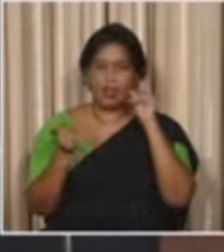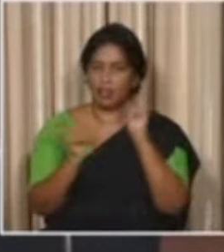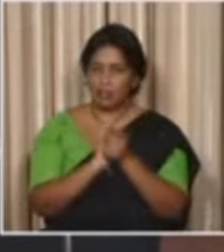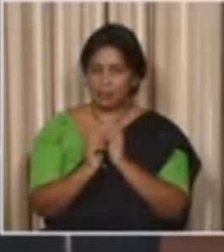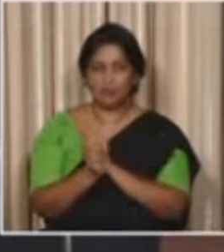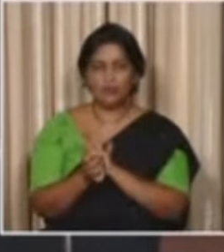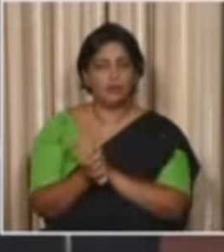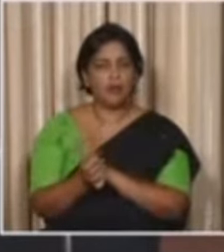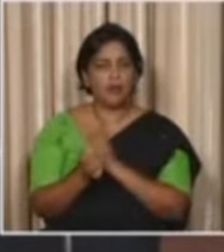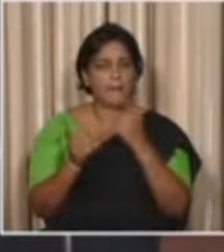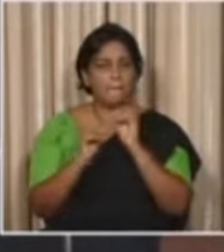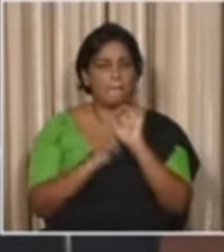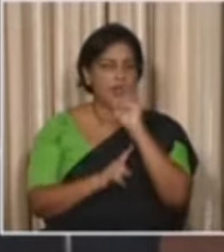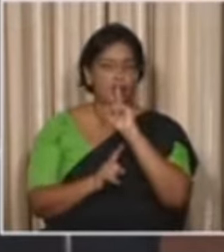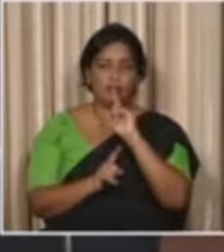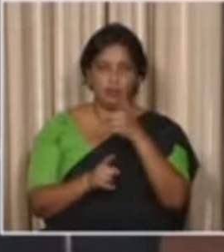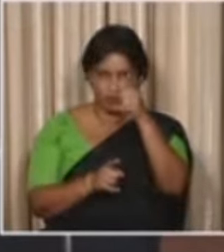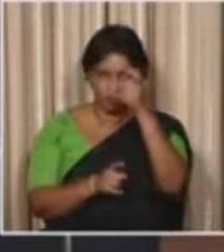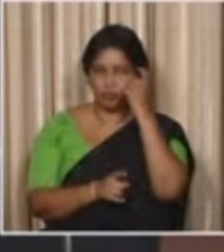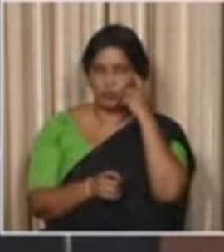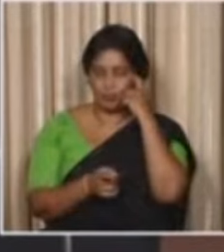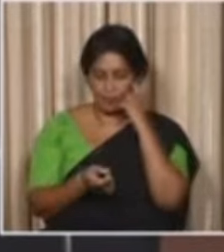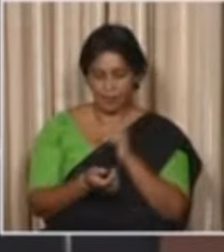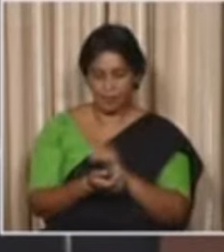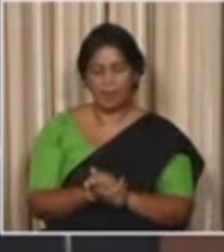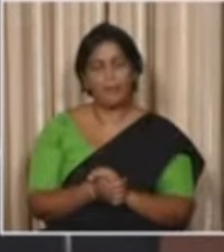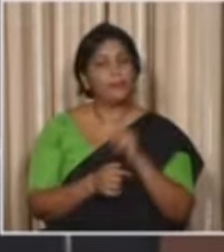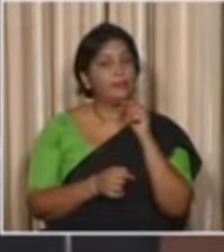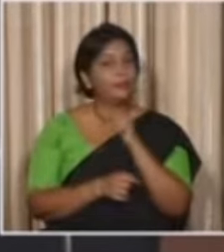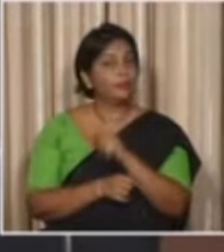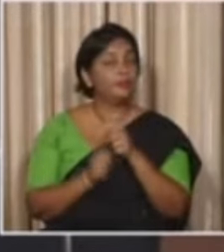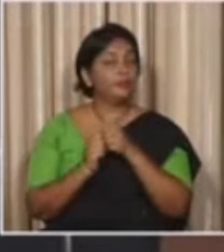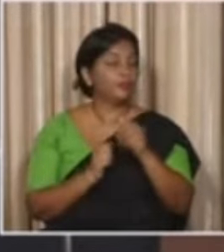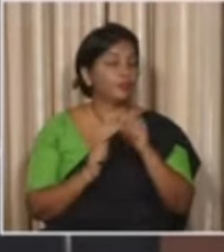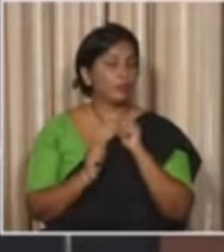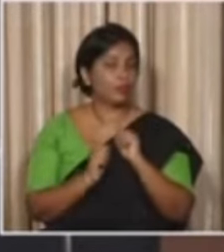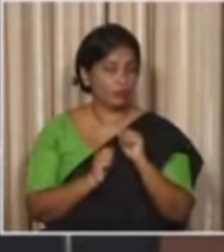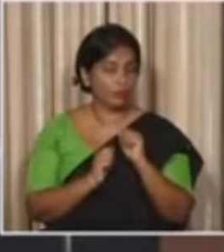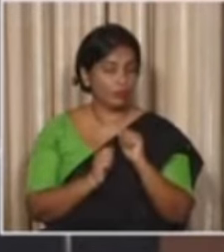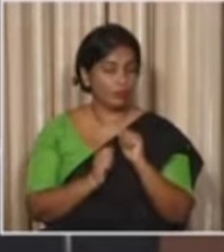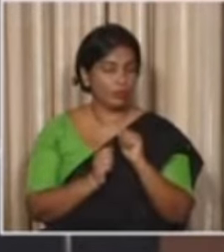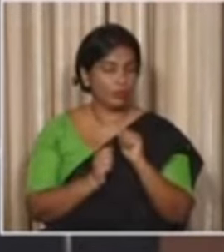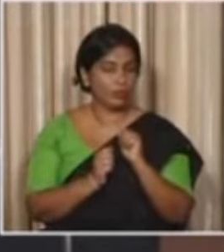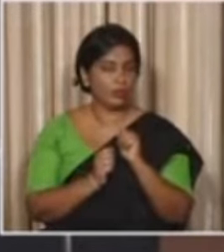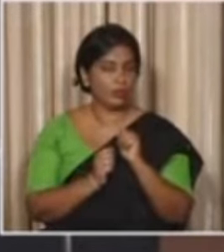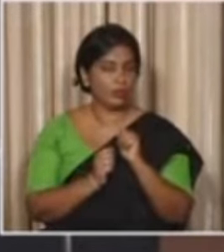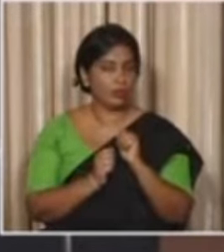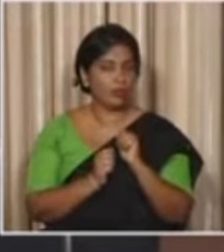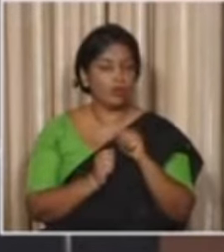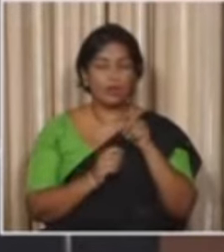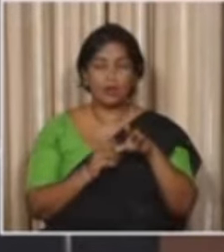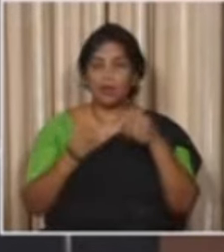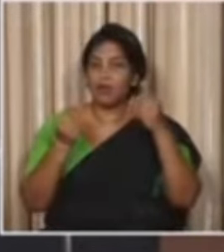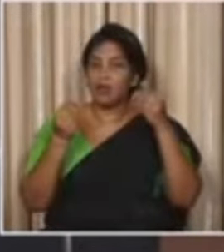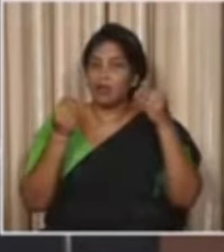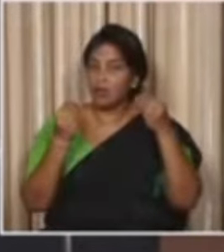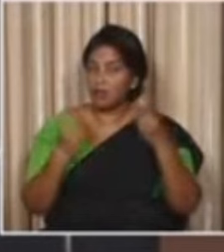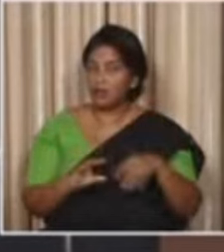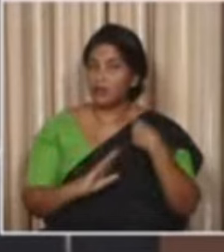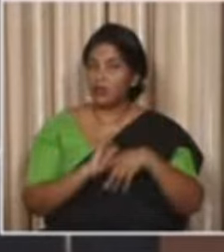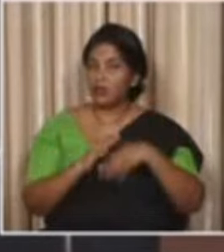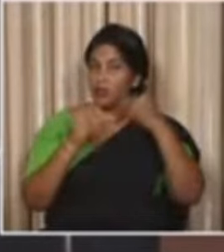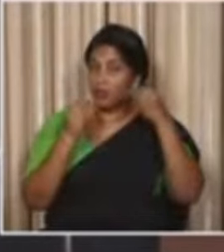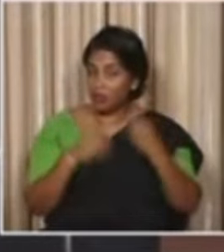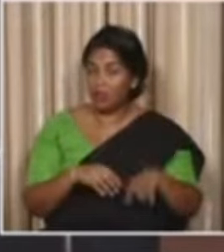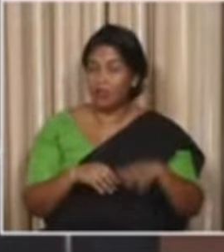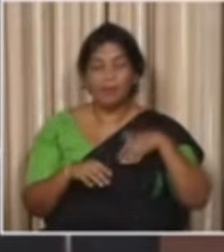කරුවත් කිව්වේ නැහැ. ඔබතුමා දන්නවනේ. දැන් මේගොල්ලෝ මොකද්ද කරලා තියෙන්නේ? මේ බංකුලො රට බංකුලොත්